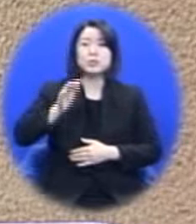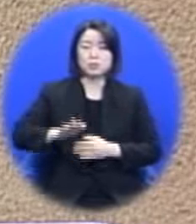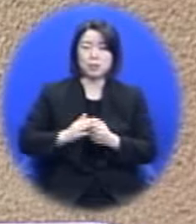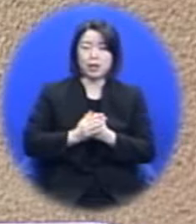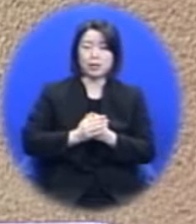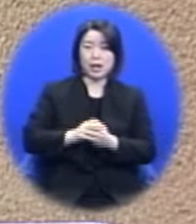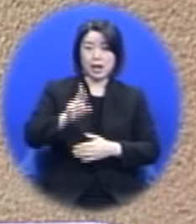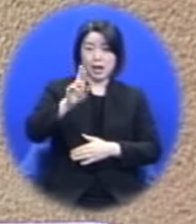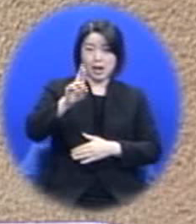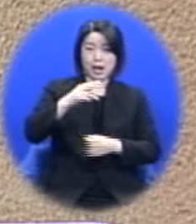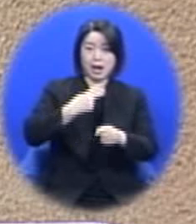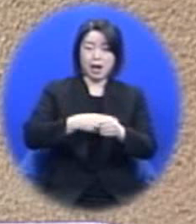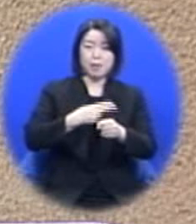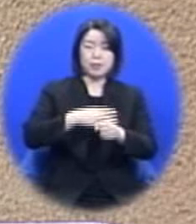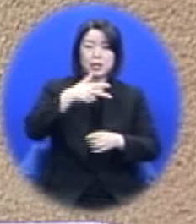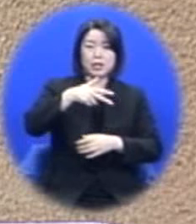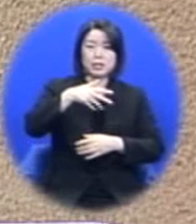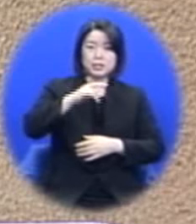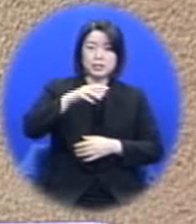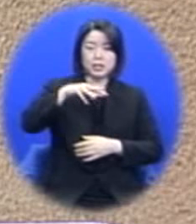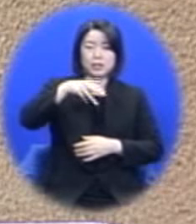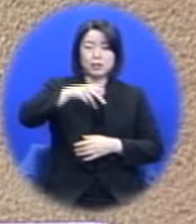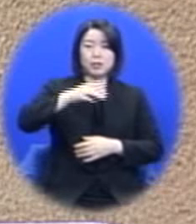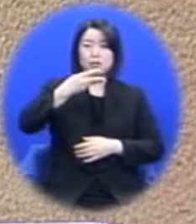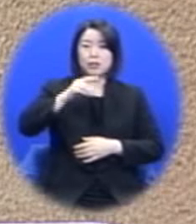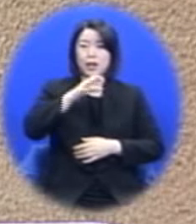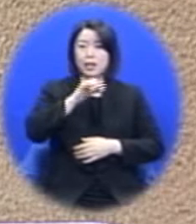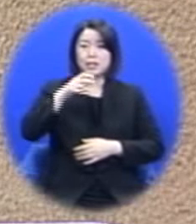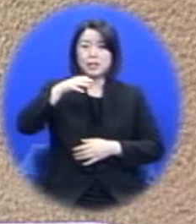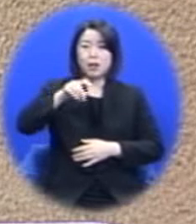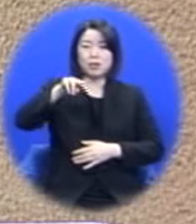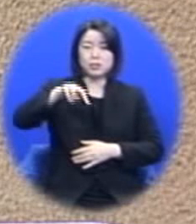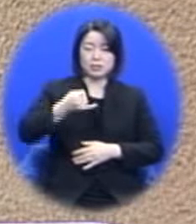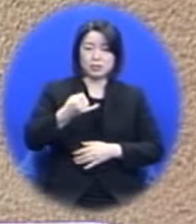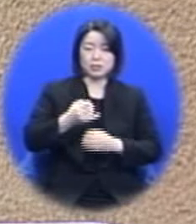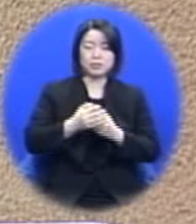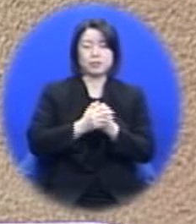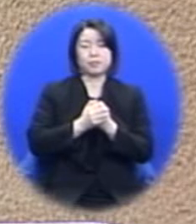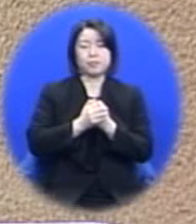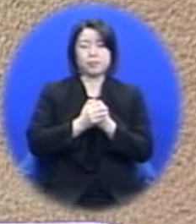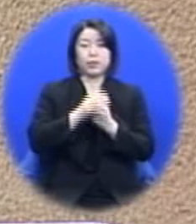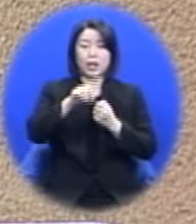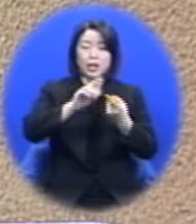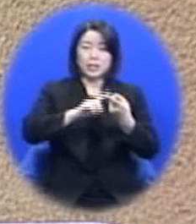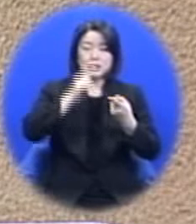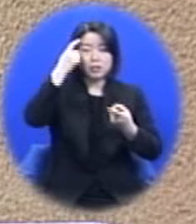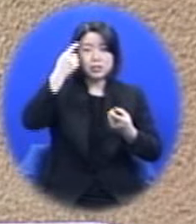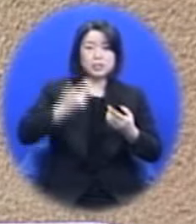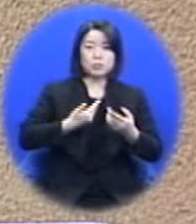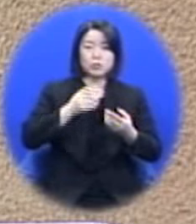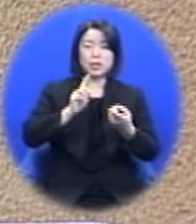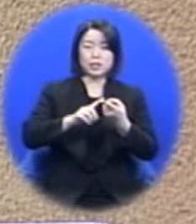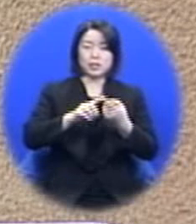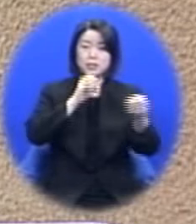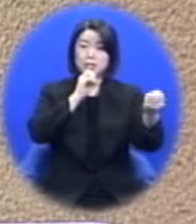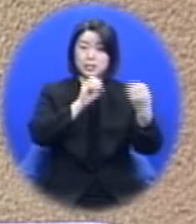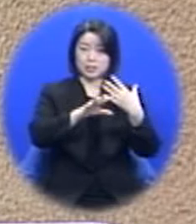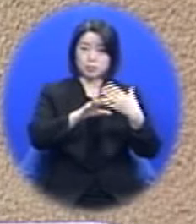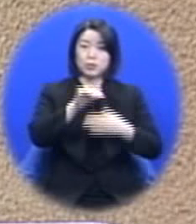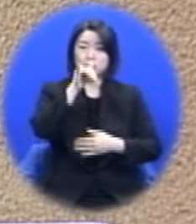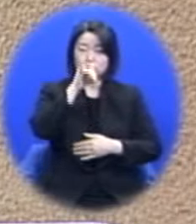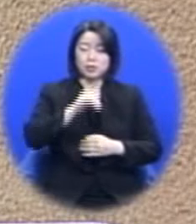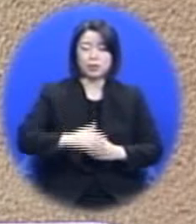라비 제코라이어스라고 하는 기독교 변증가가 이런 질문에 대해서 대답한 것이 참 인상